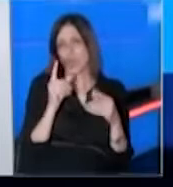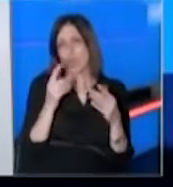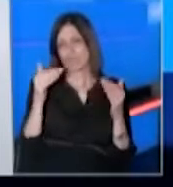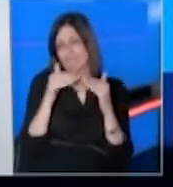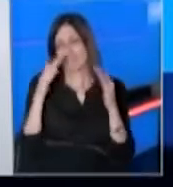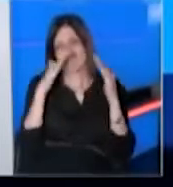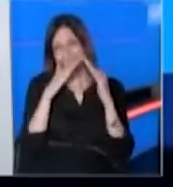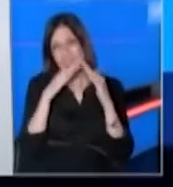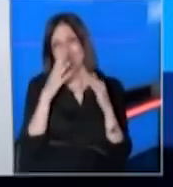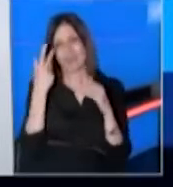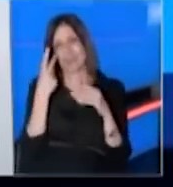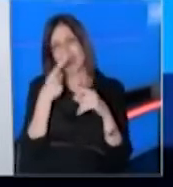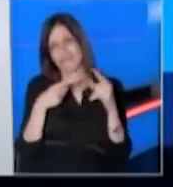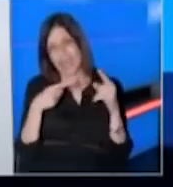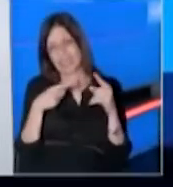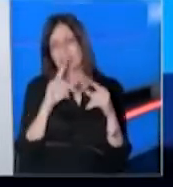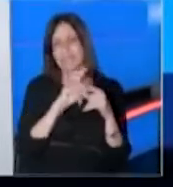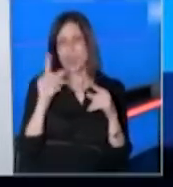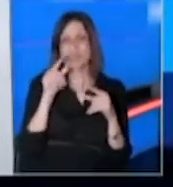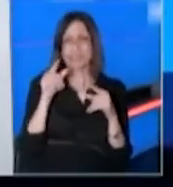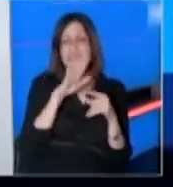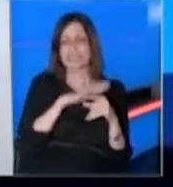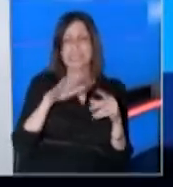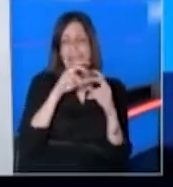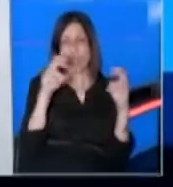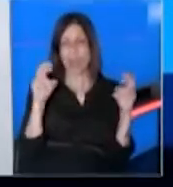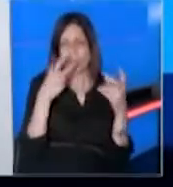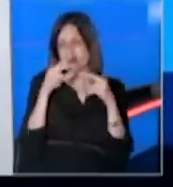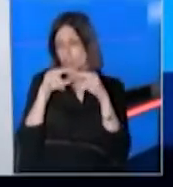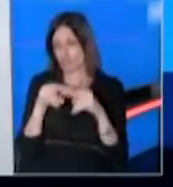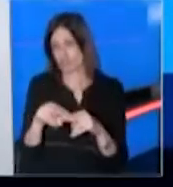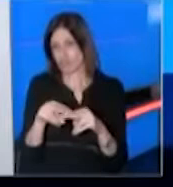עוד 2.5 מיליון זה המגזר העירוני, כל היתר זה